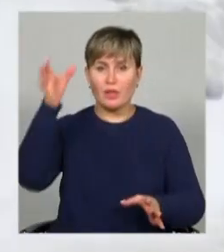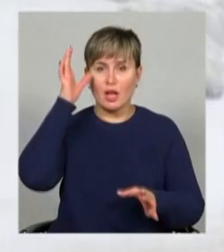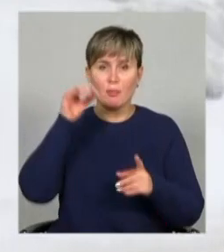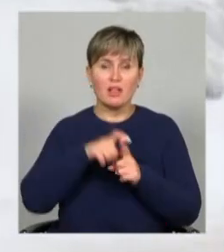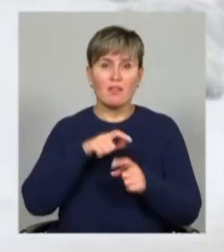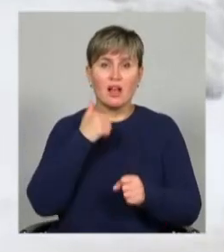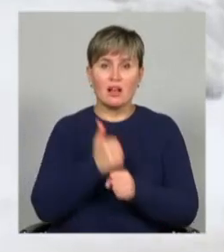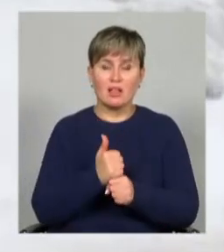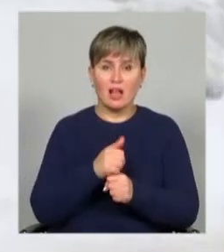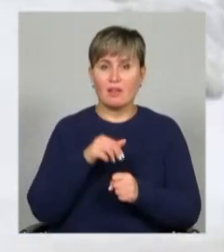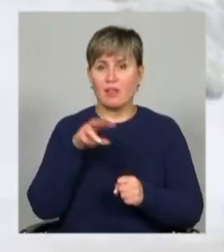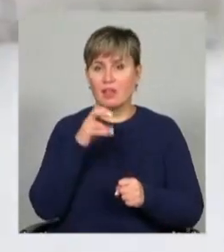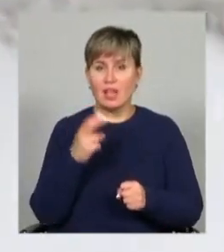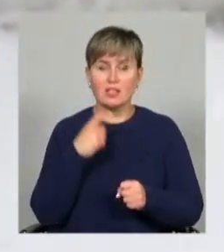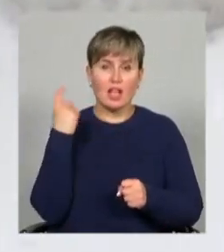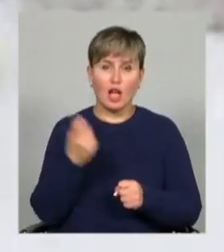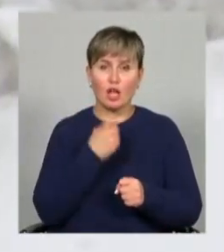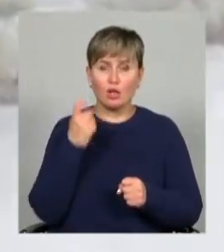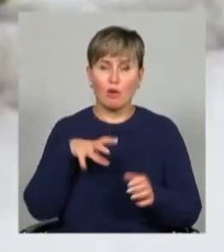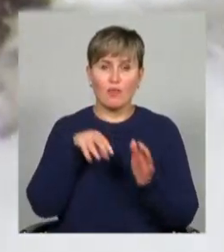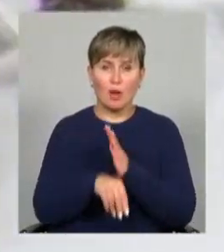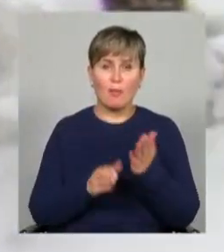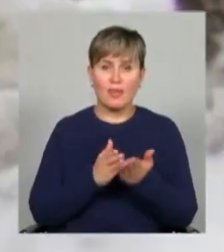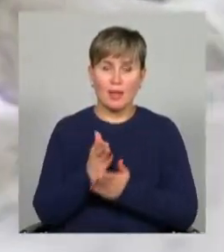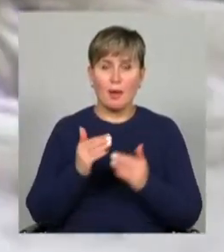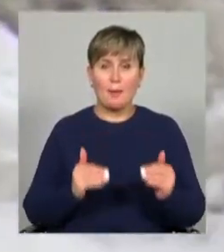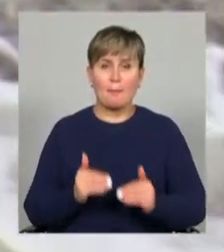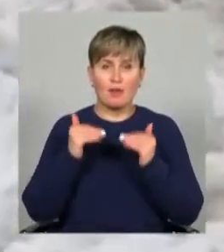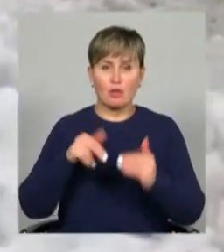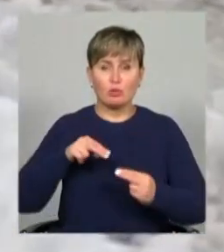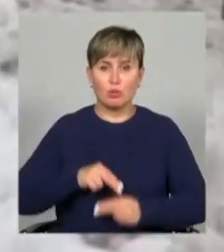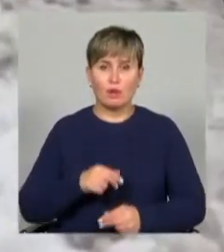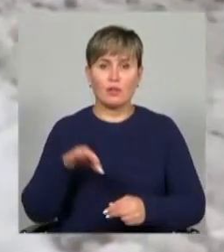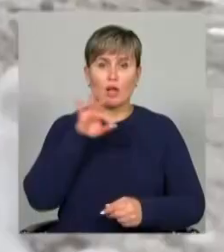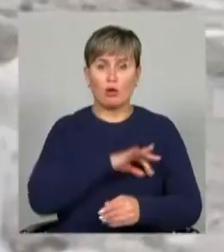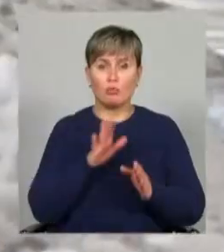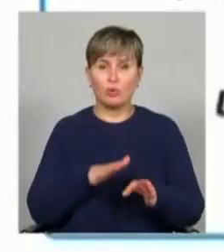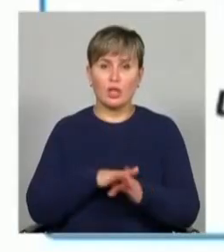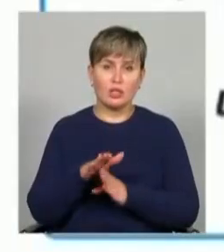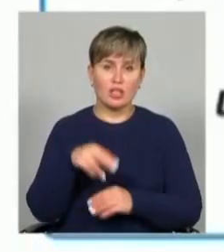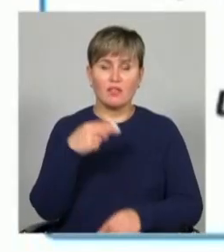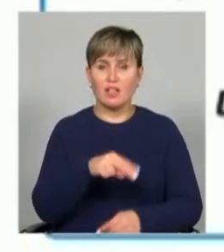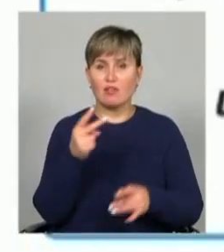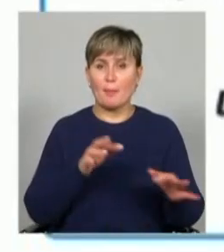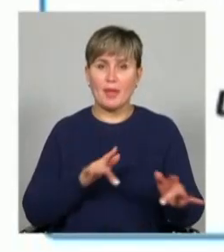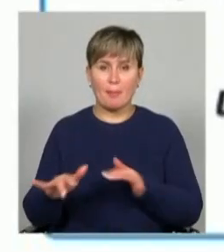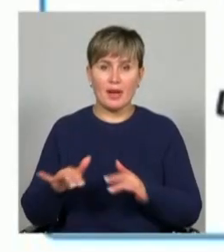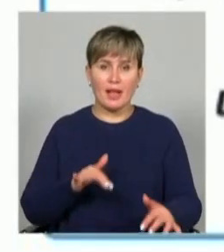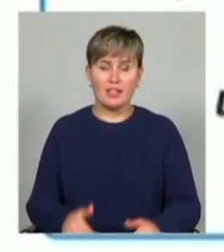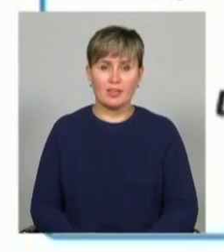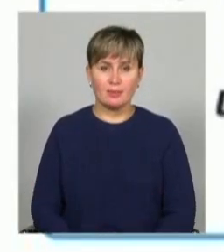словам главы Миннацэкономики Алибека Куантырова, в рамках направления повышения трудовых доходов будет реализовано 22 мероприятия.